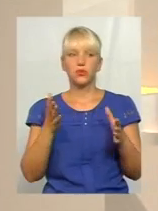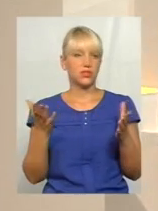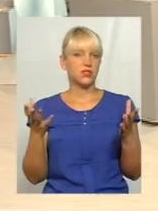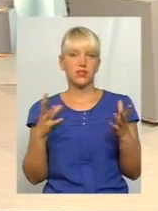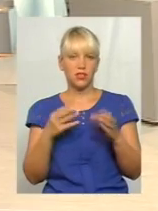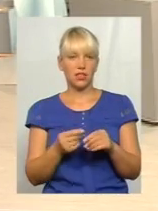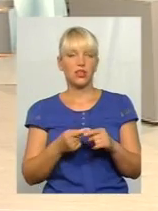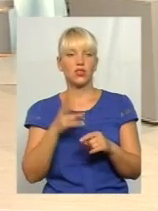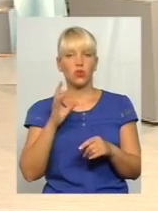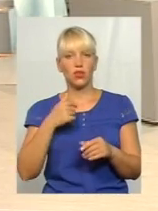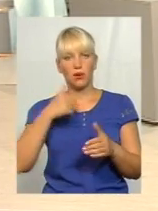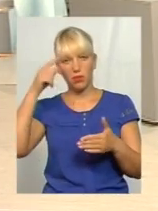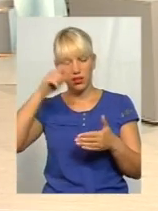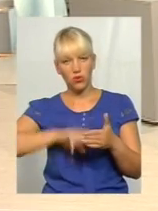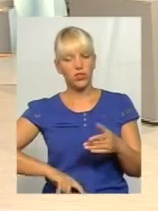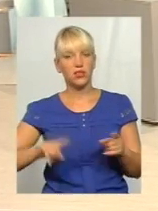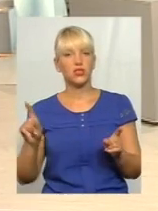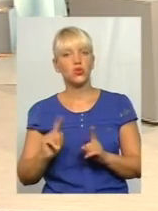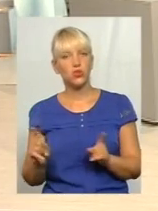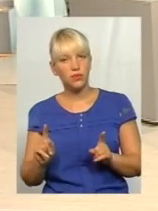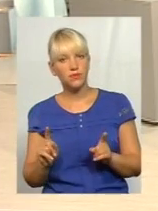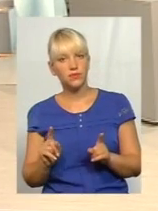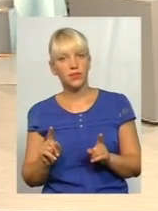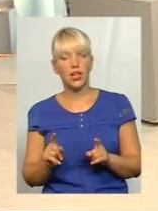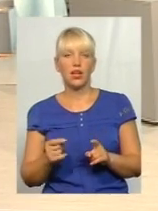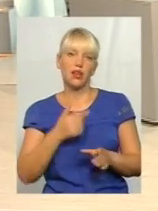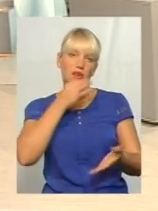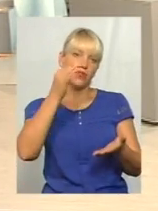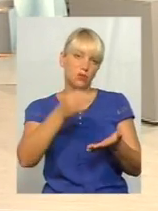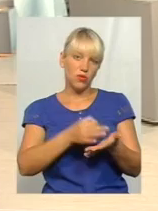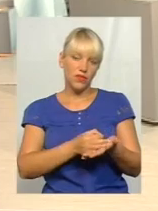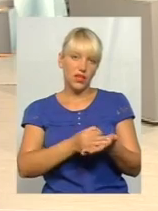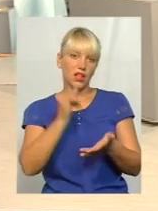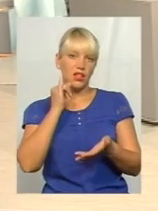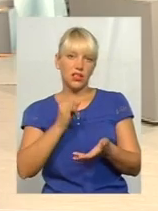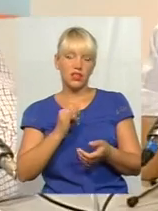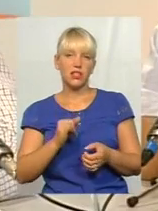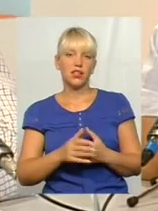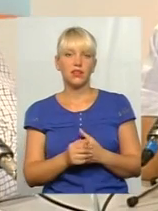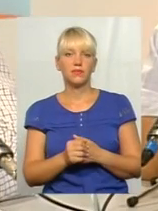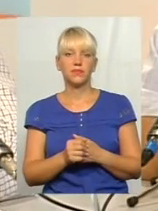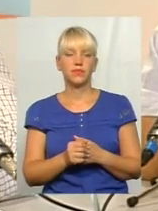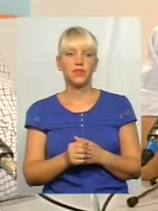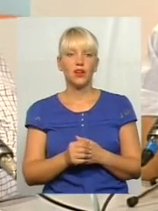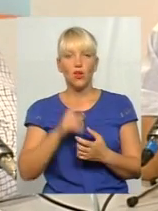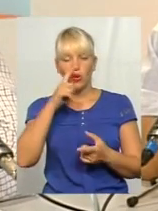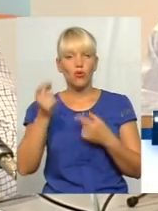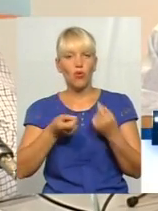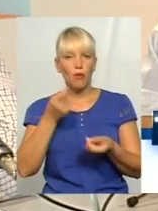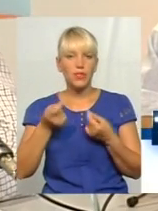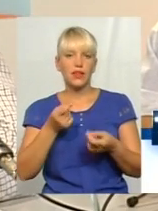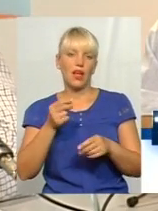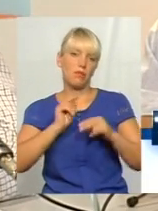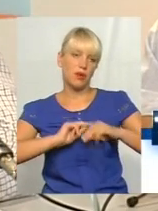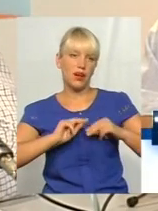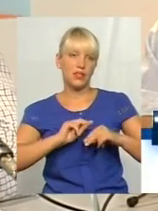так переконаний що відповідальна і надзвичайно така кропітка праця вони